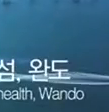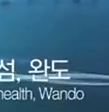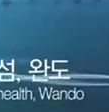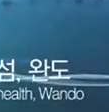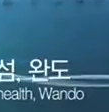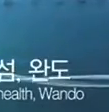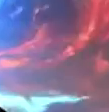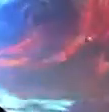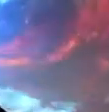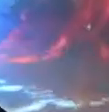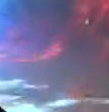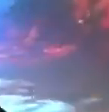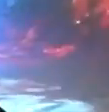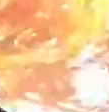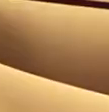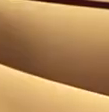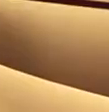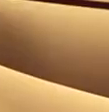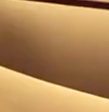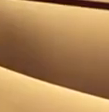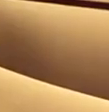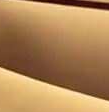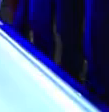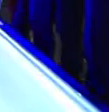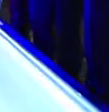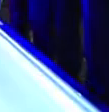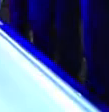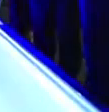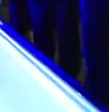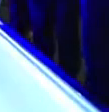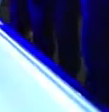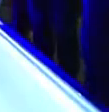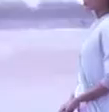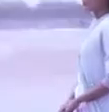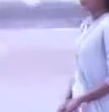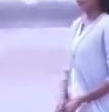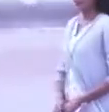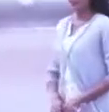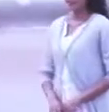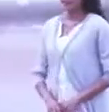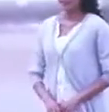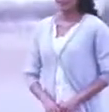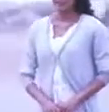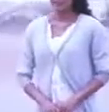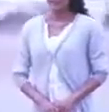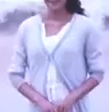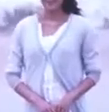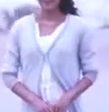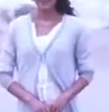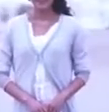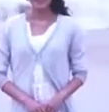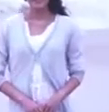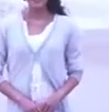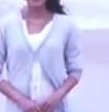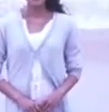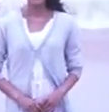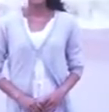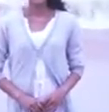완도와 가장 건강한 자원 해조류에 관한 수많은 이야기가 대한민국 청정바다 수도